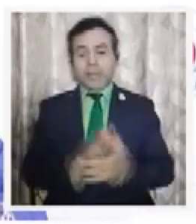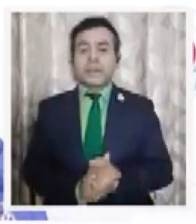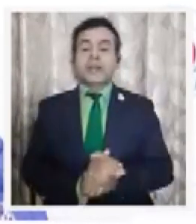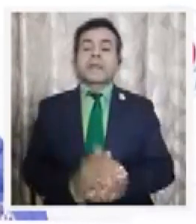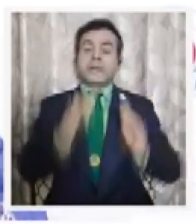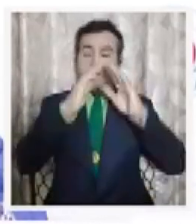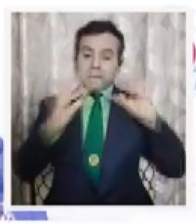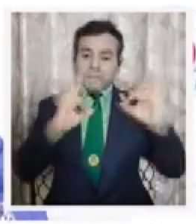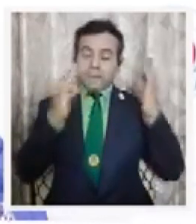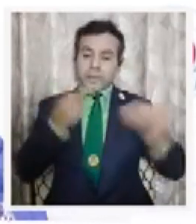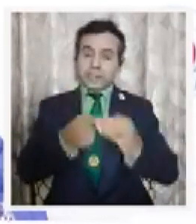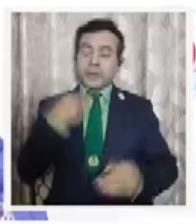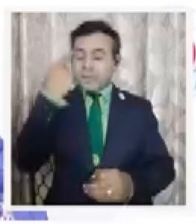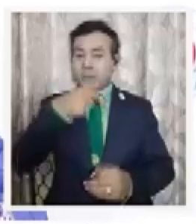হবে।